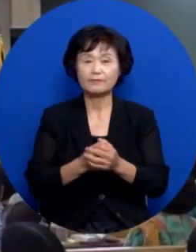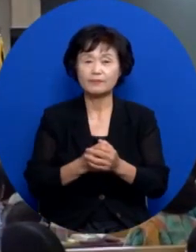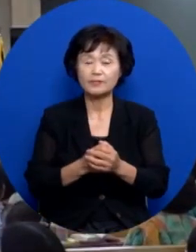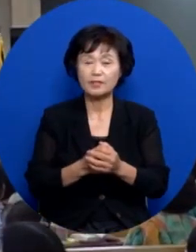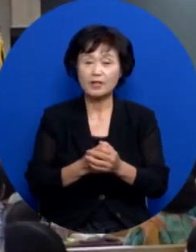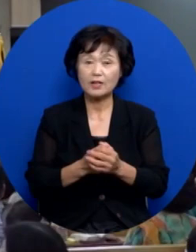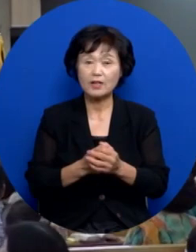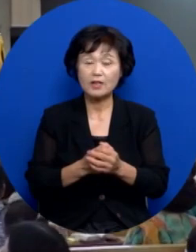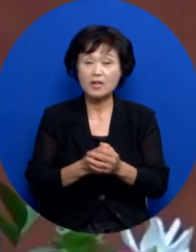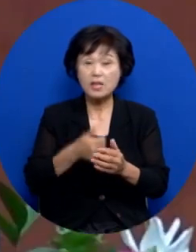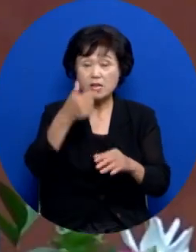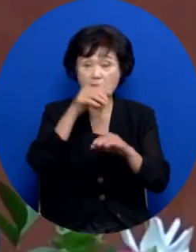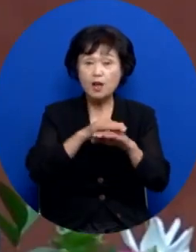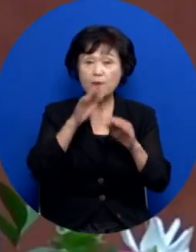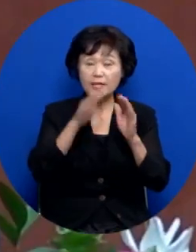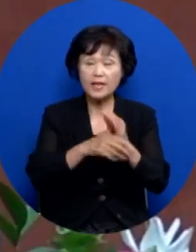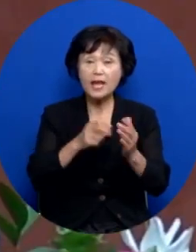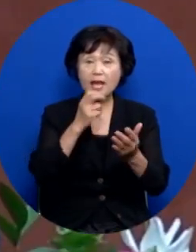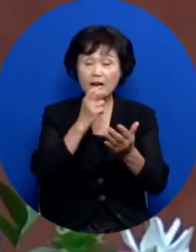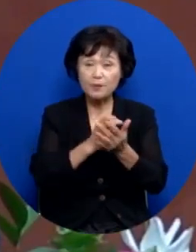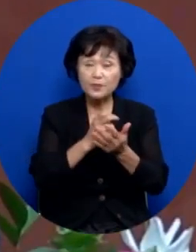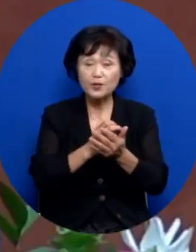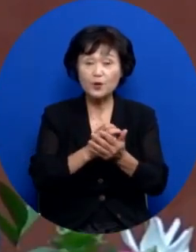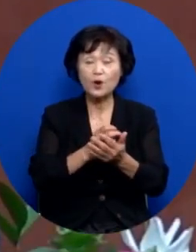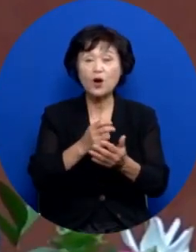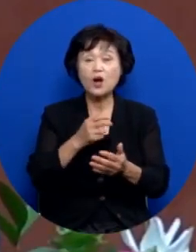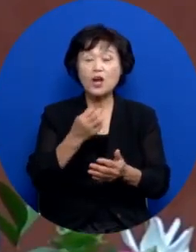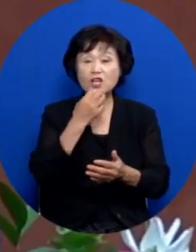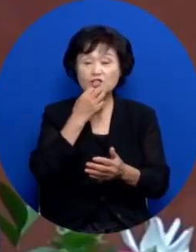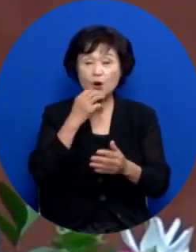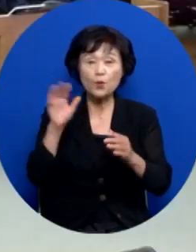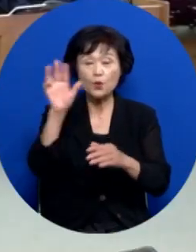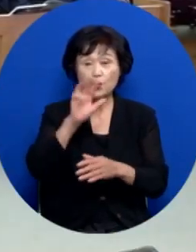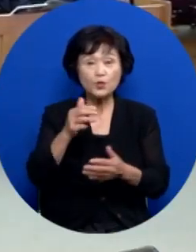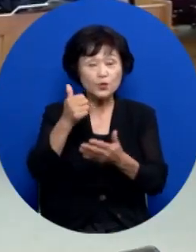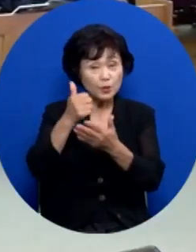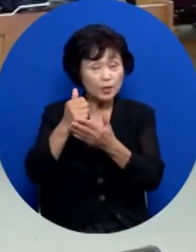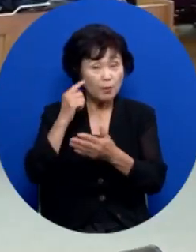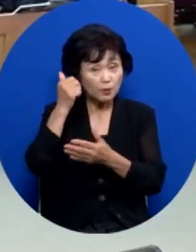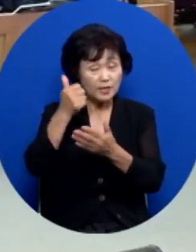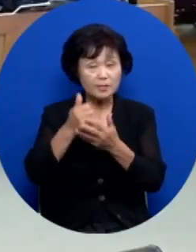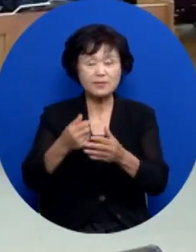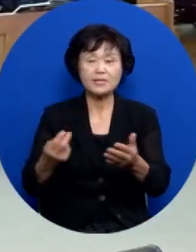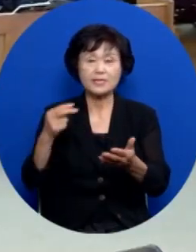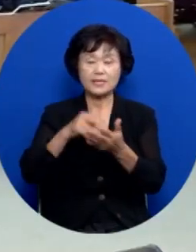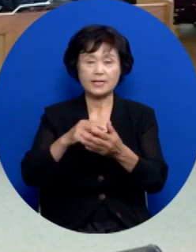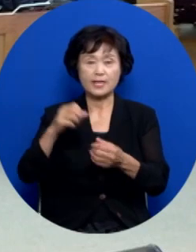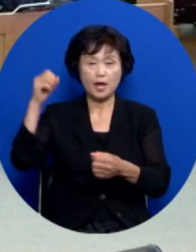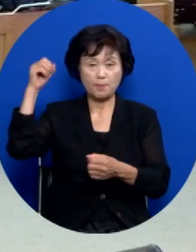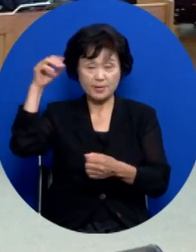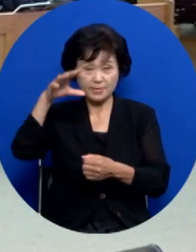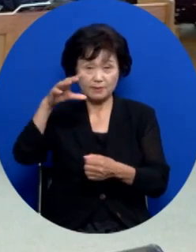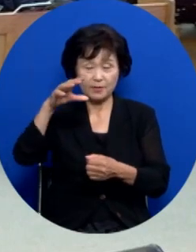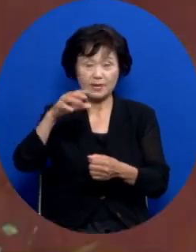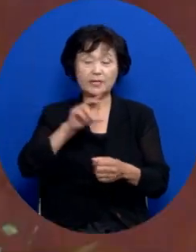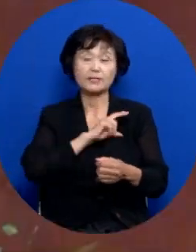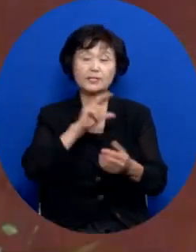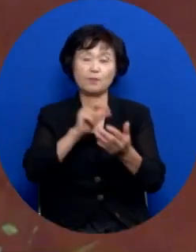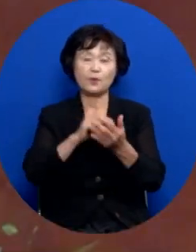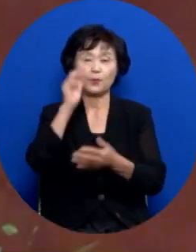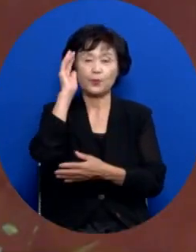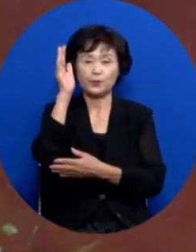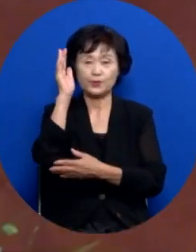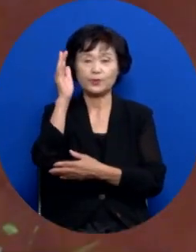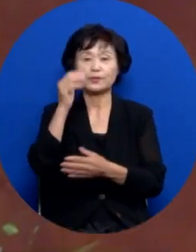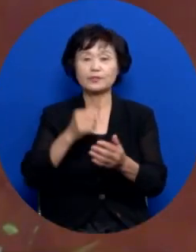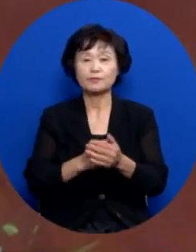수련회 계획에서는 감리회 서울연회 이용원 감독이 일어나라 빛을 발하라를 제목으로 설교했으며 남선교회